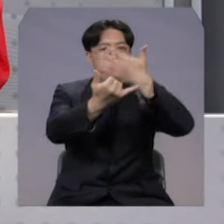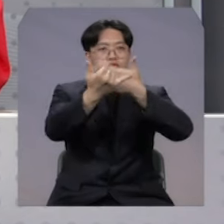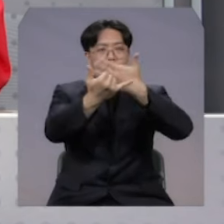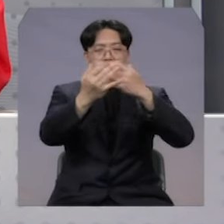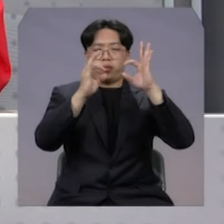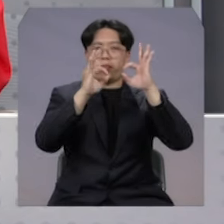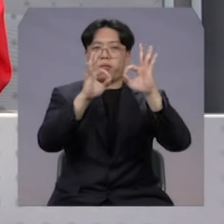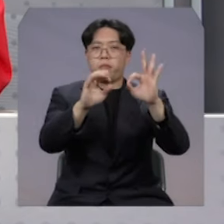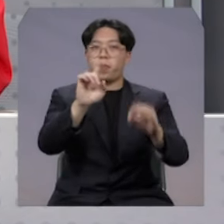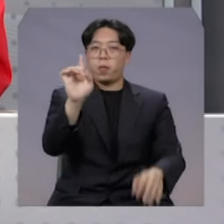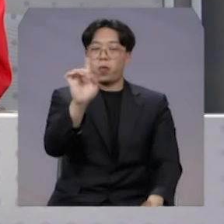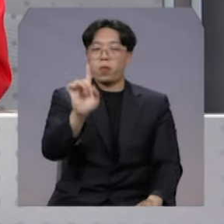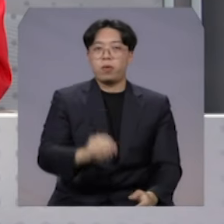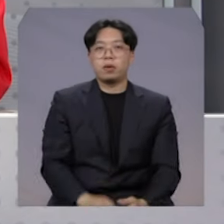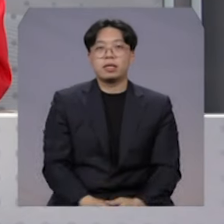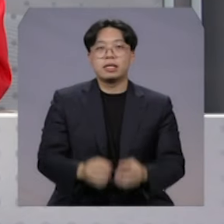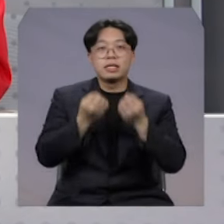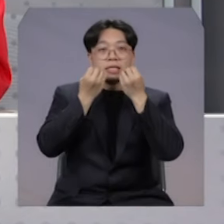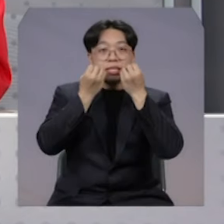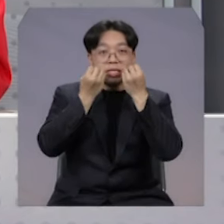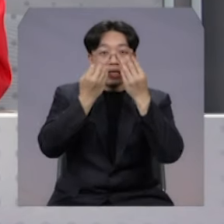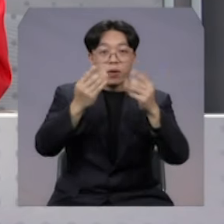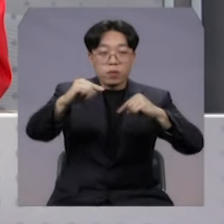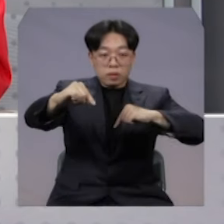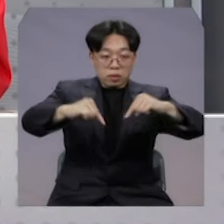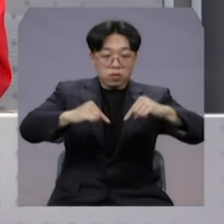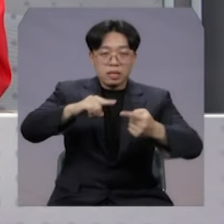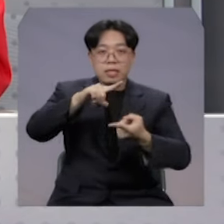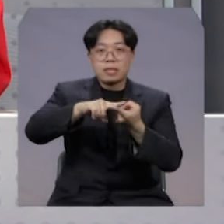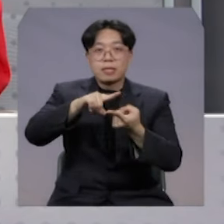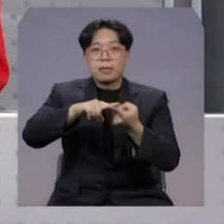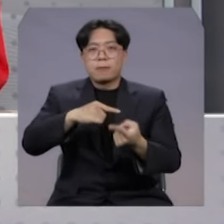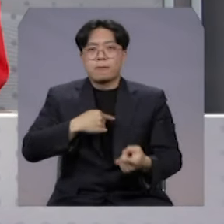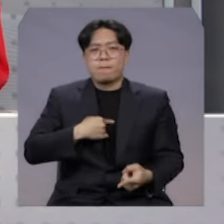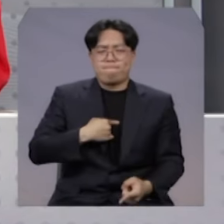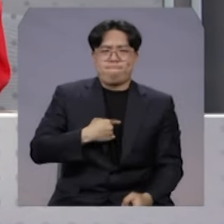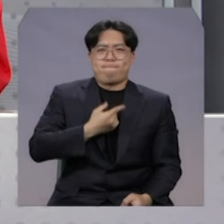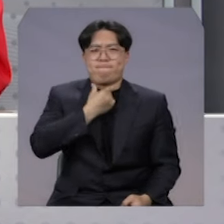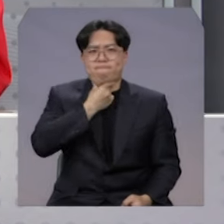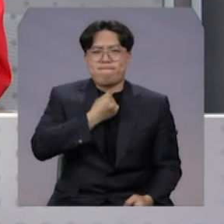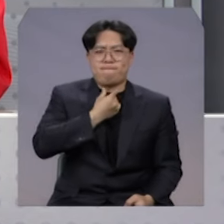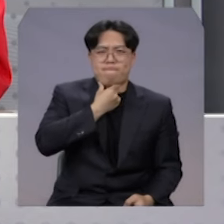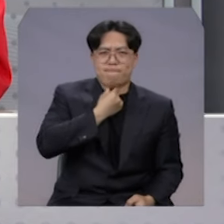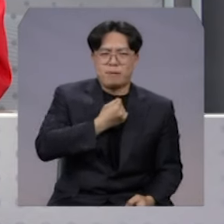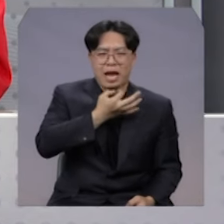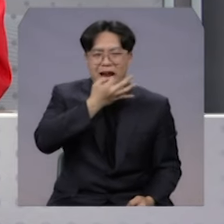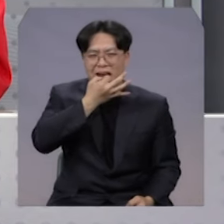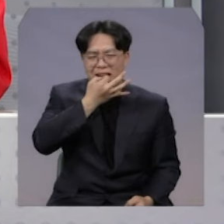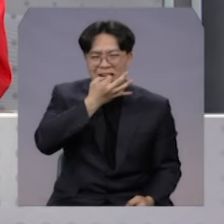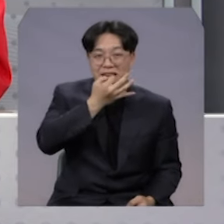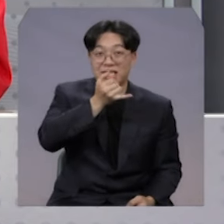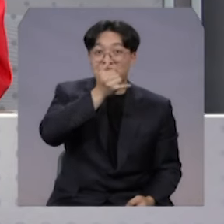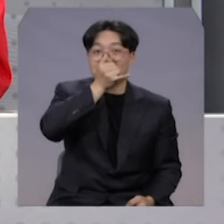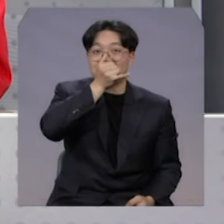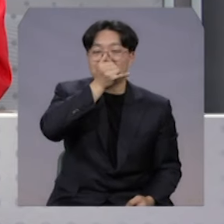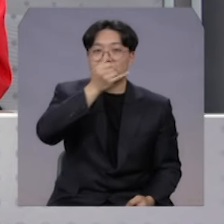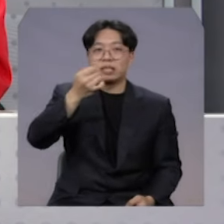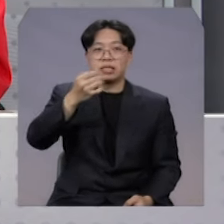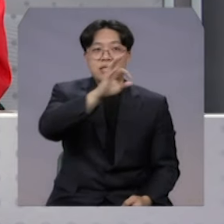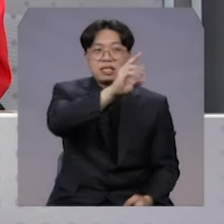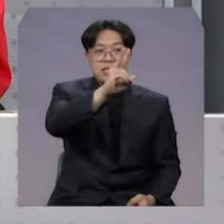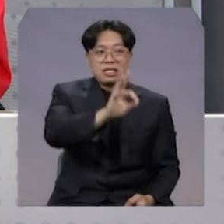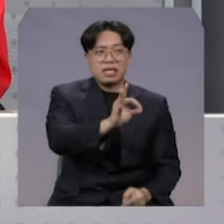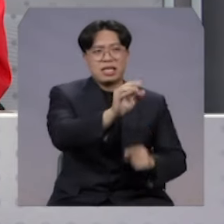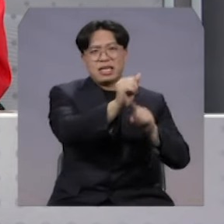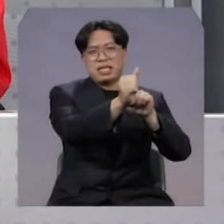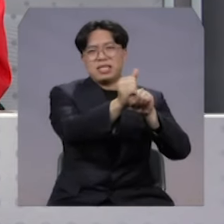네네. 새로운 정치에 대한 열망이 엄청났기 때문이다. 네. 그리고 양기대 의원은 열망에 대한 역할을 하지 못했다. 이렇게